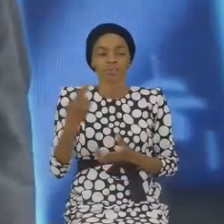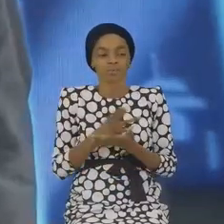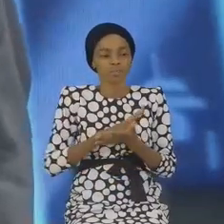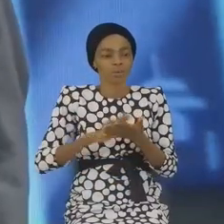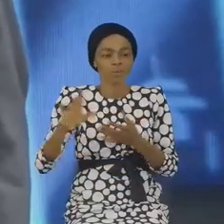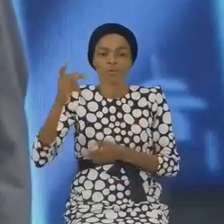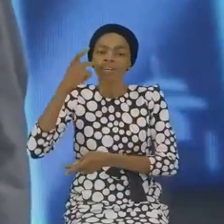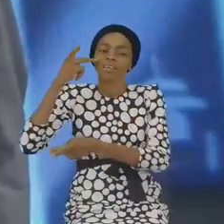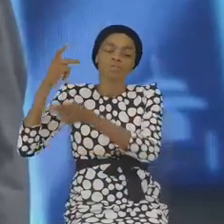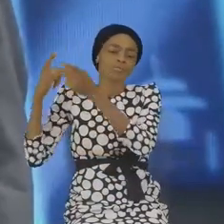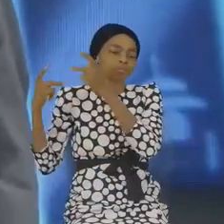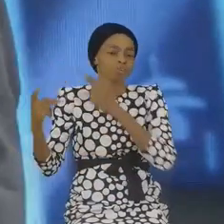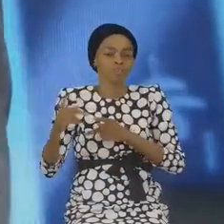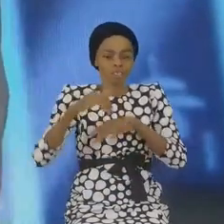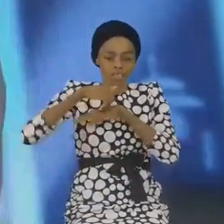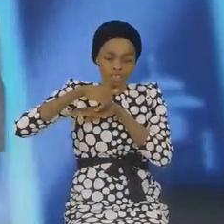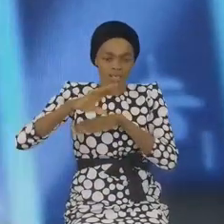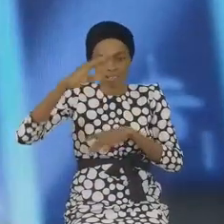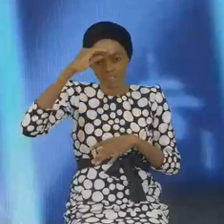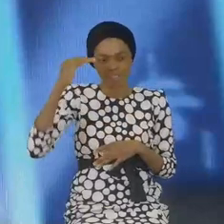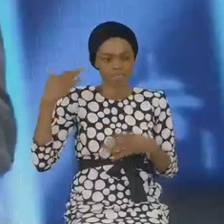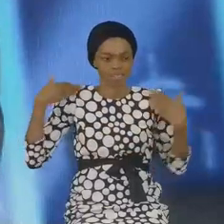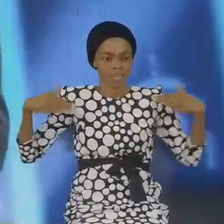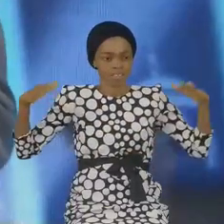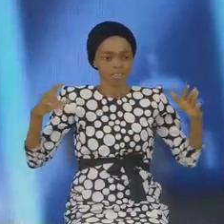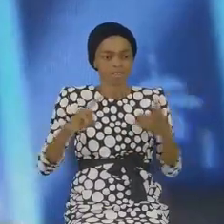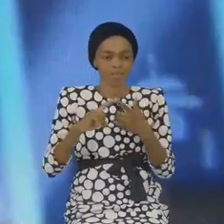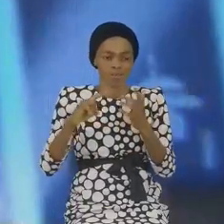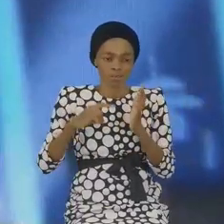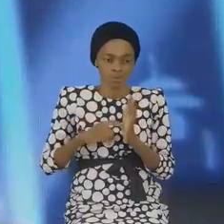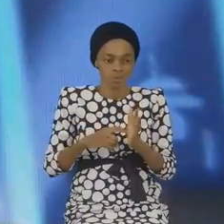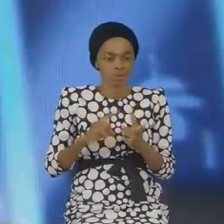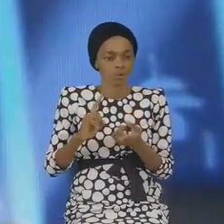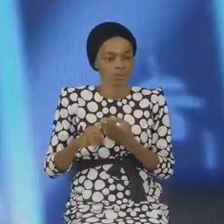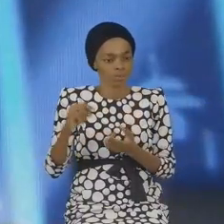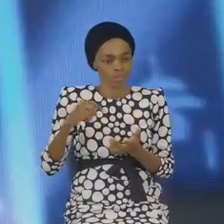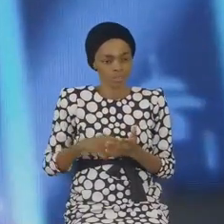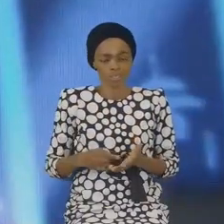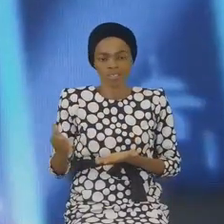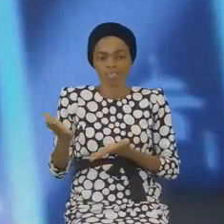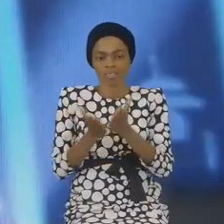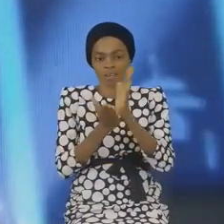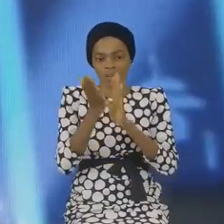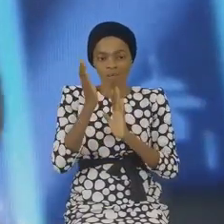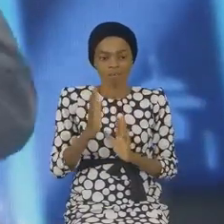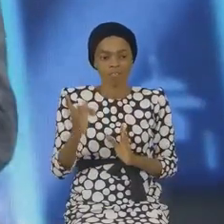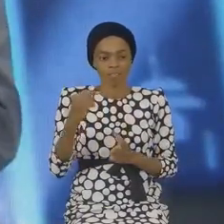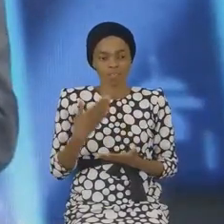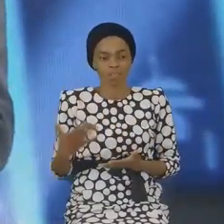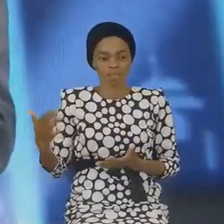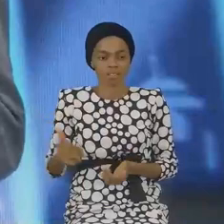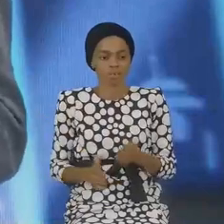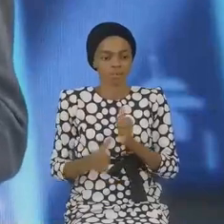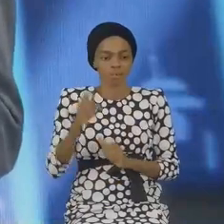son ange pour montrer à ses serviteurs les choses qui doivent arriver